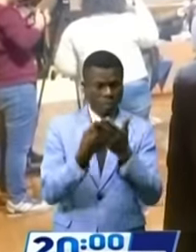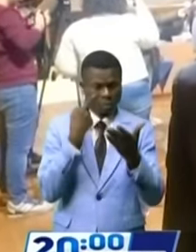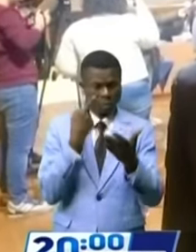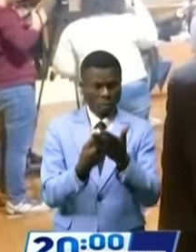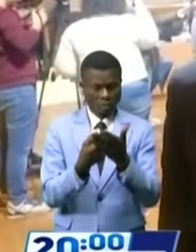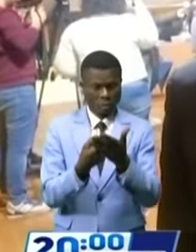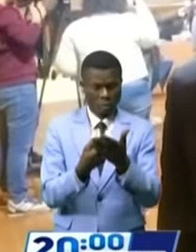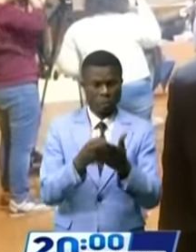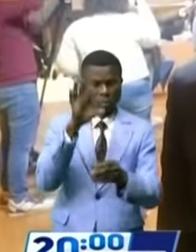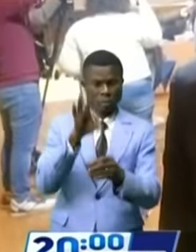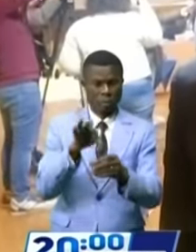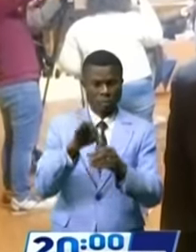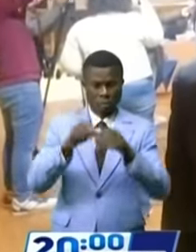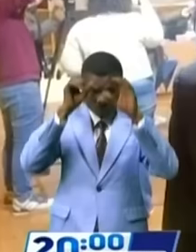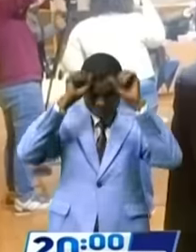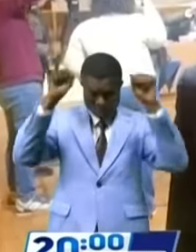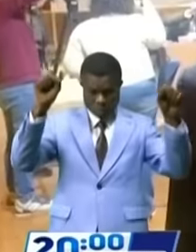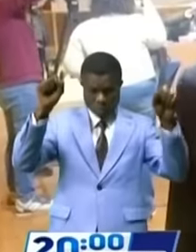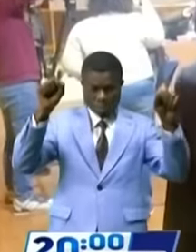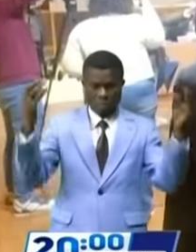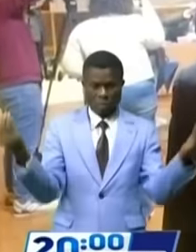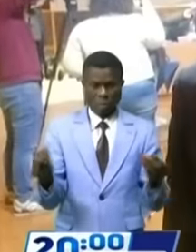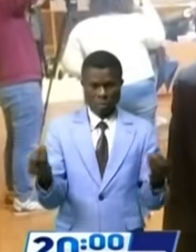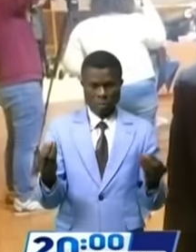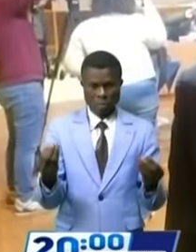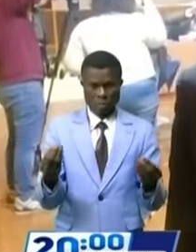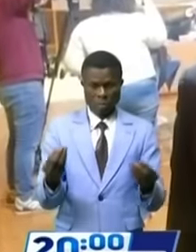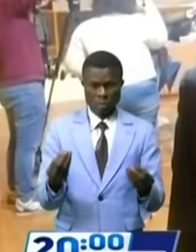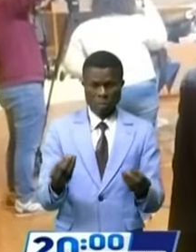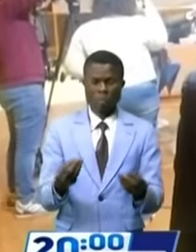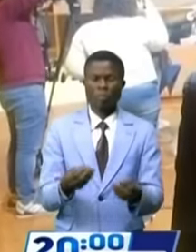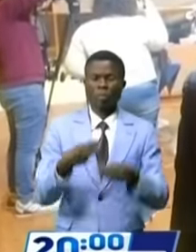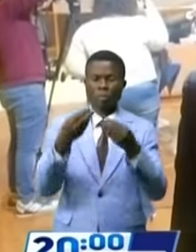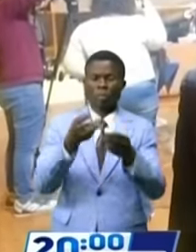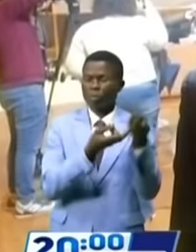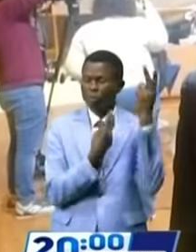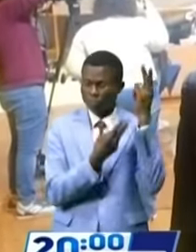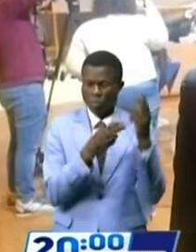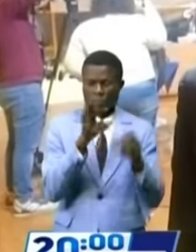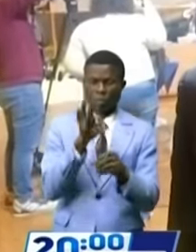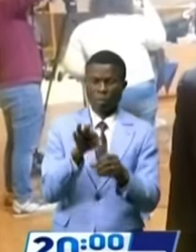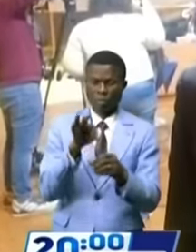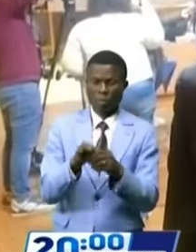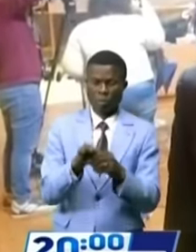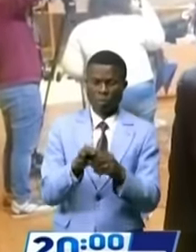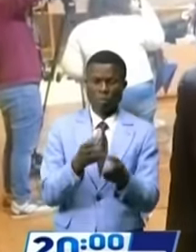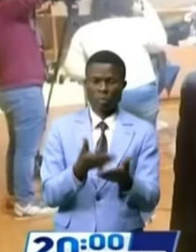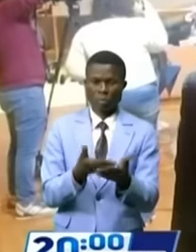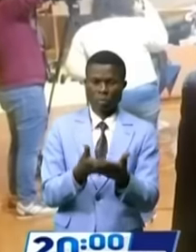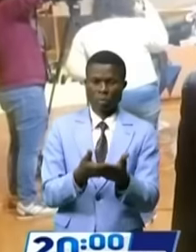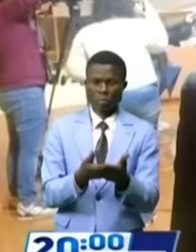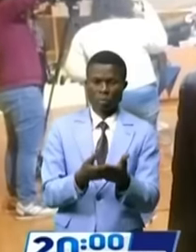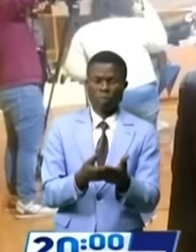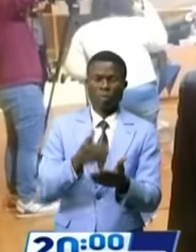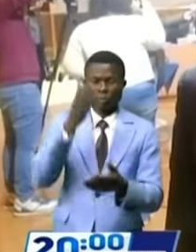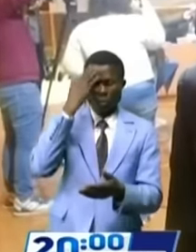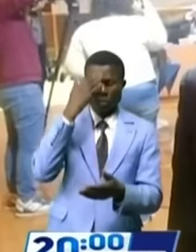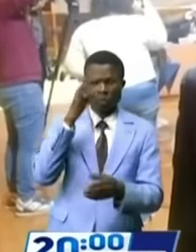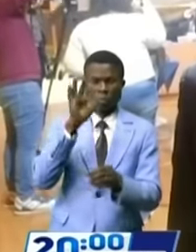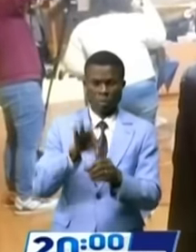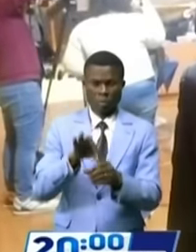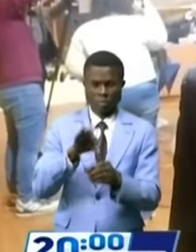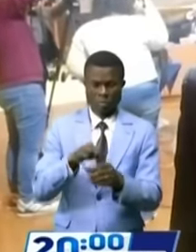élections présidentielles en vue de crédibiliser le processus électoral de l'Égypte et s'assurer que les